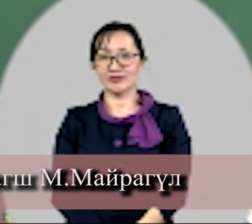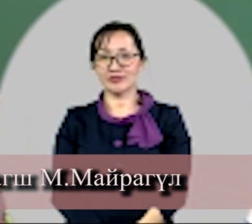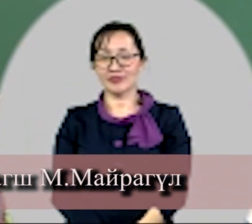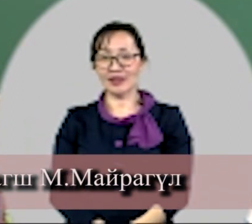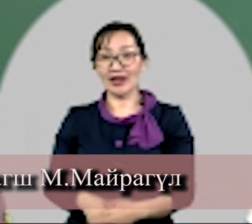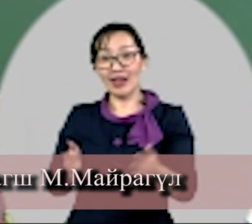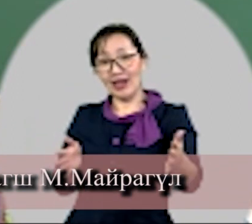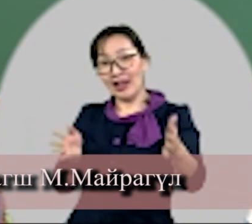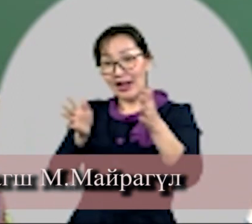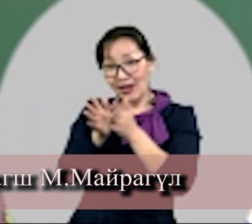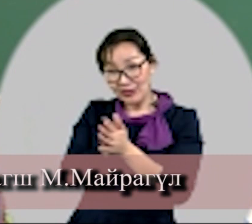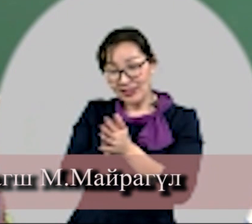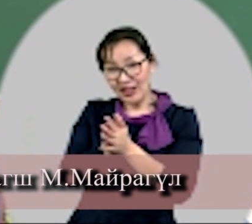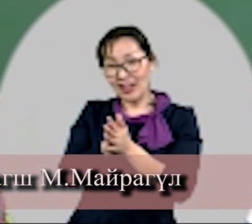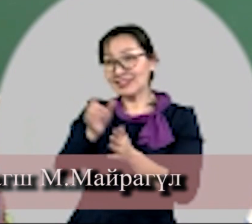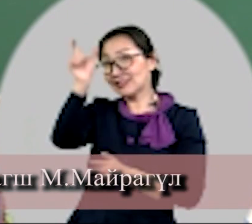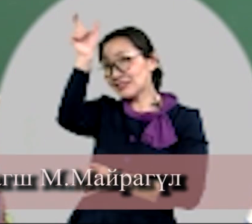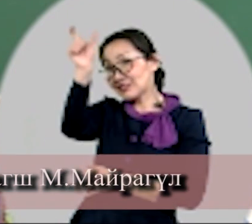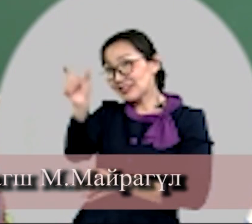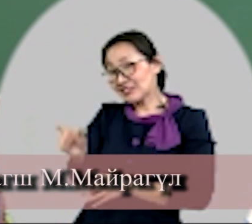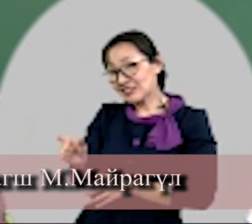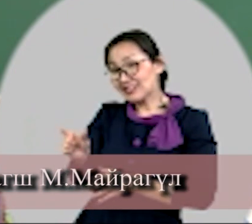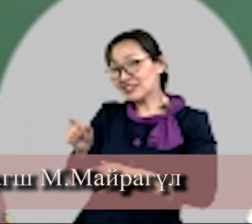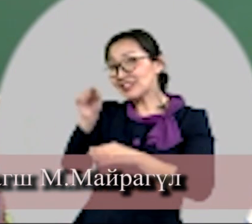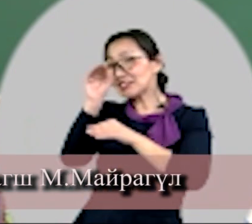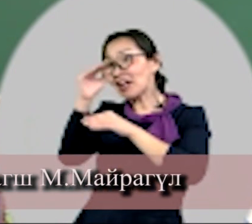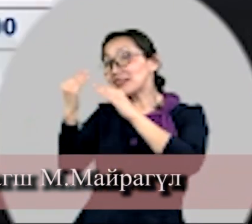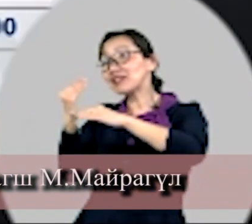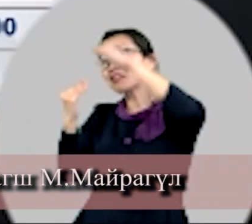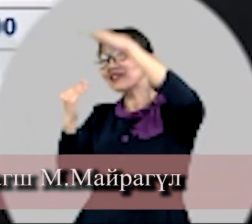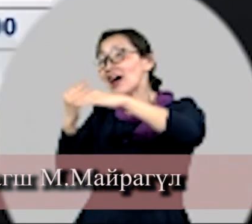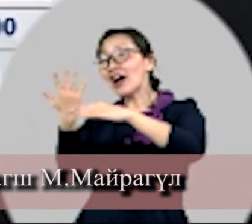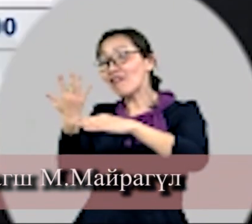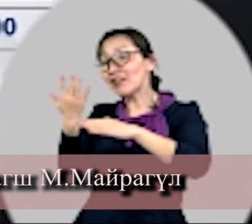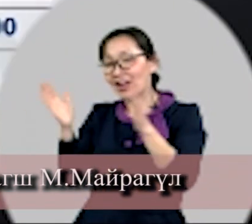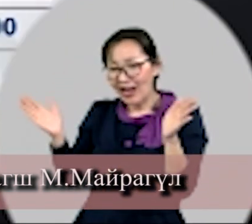Термометрді теріс самен көрсетіліп тұрғандықтан, әрине